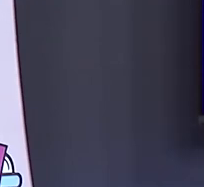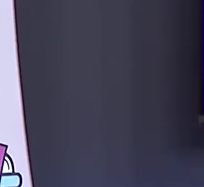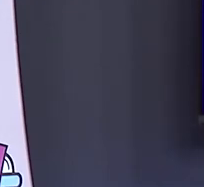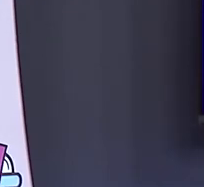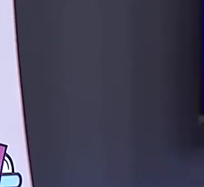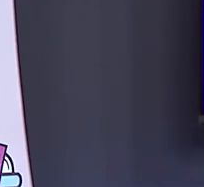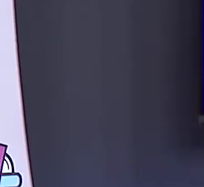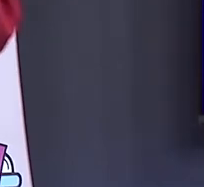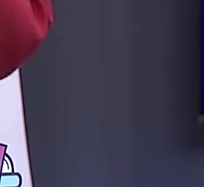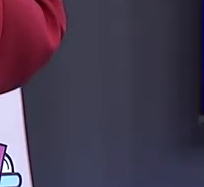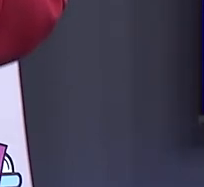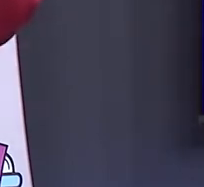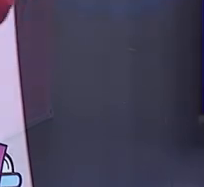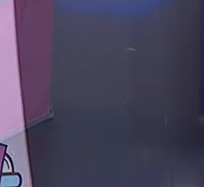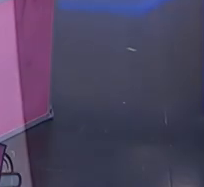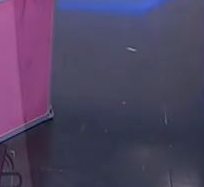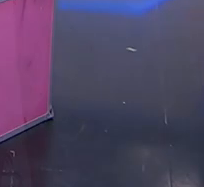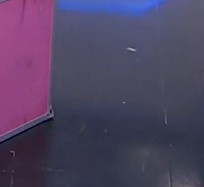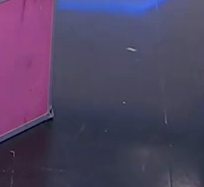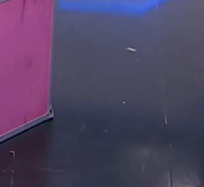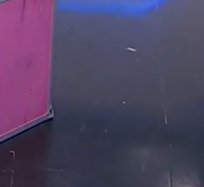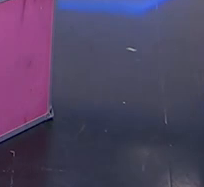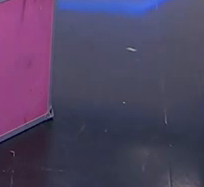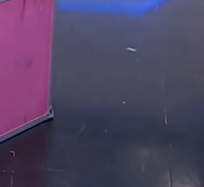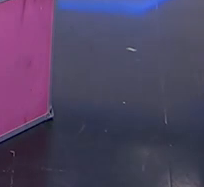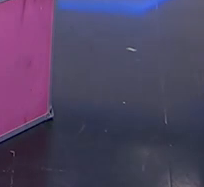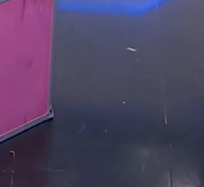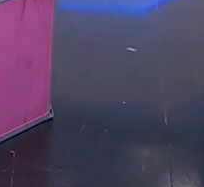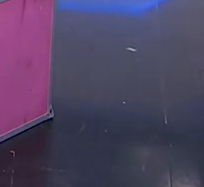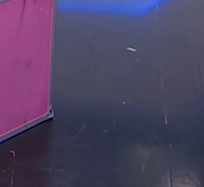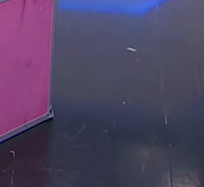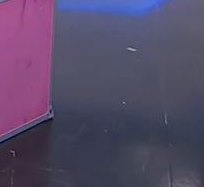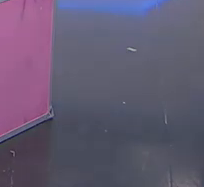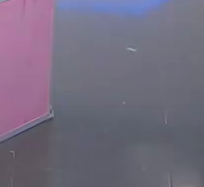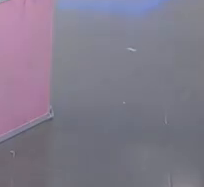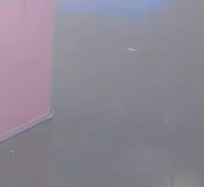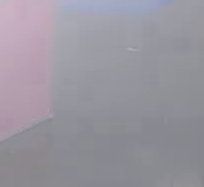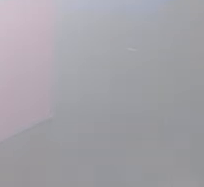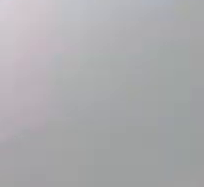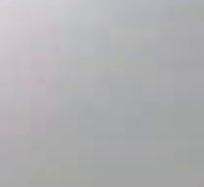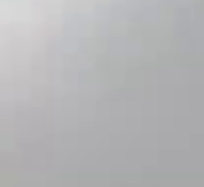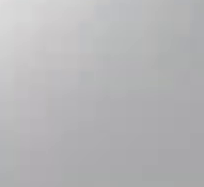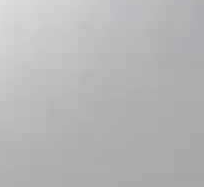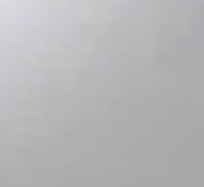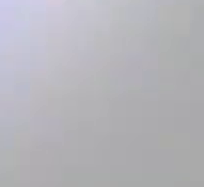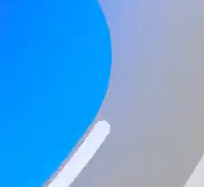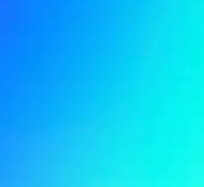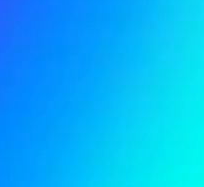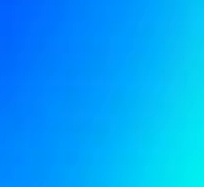dan sepuluh, itu nombor menaik. Sepuluh dan